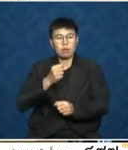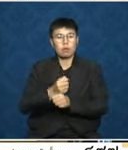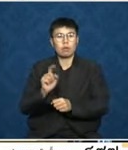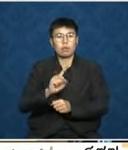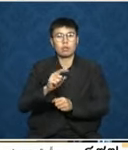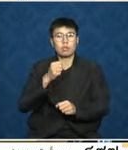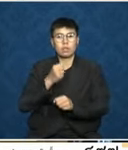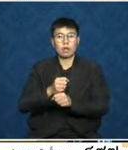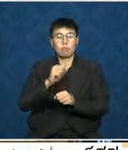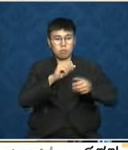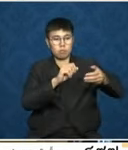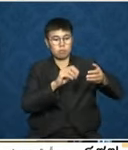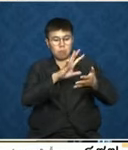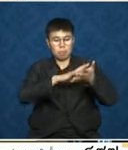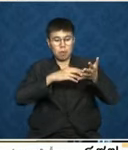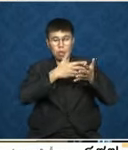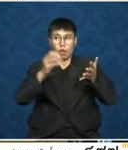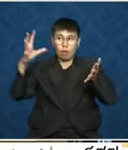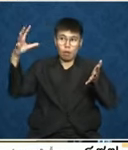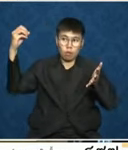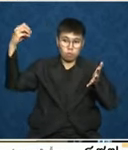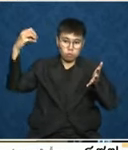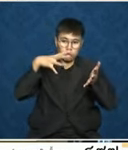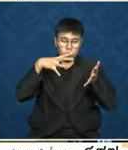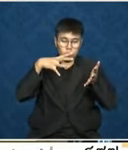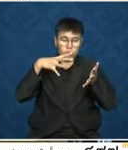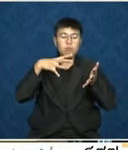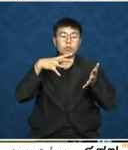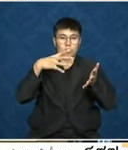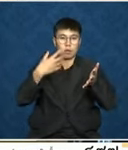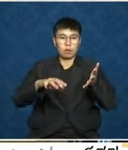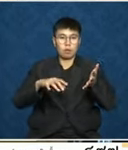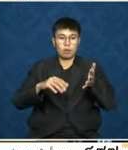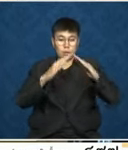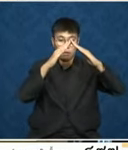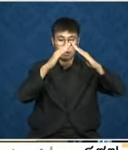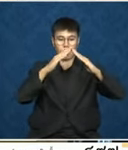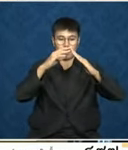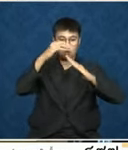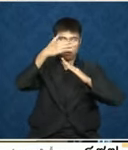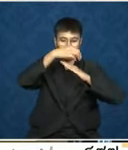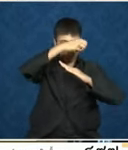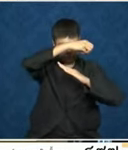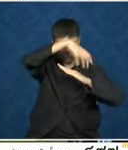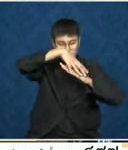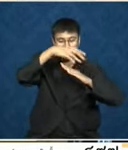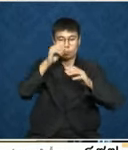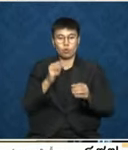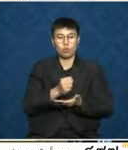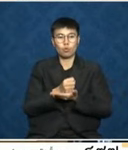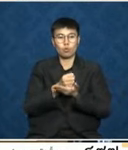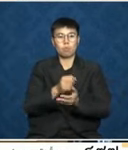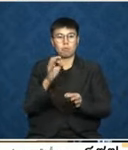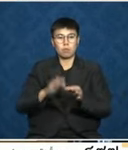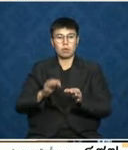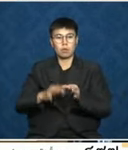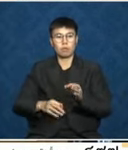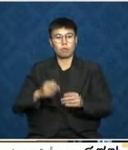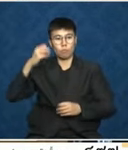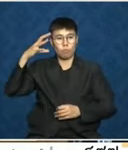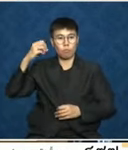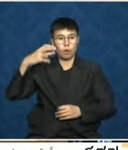ติดตั้งโซนโซล่าเซลบนูทอนะคะหรือบนหลังคาของอาคารอันจะเป็นการประหยัดพลังงานไฟฟ้าได้อีกทางหนึ่งในอดีตกระทรวงพลัง